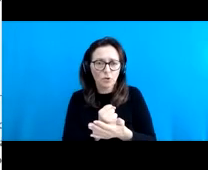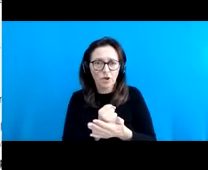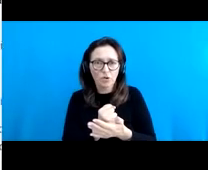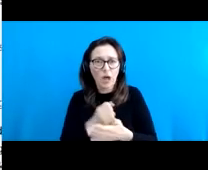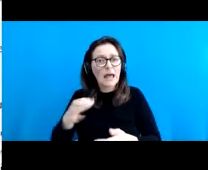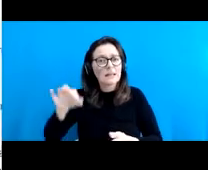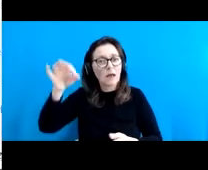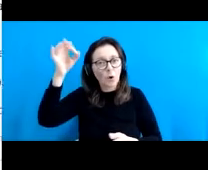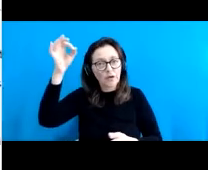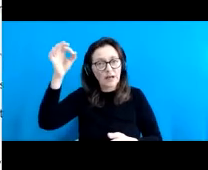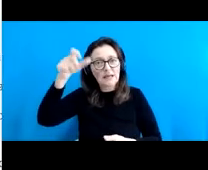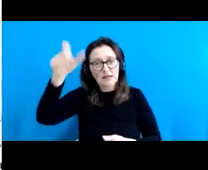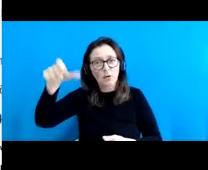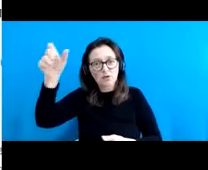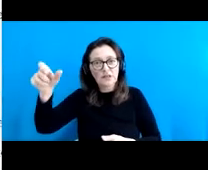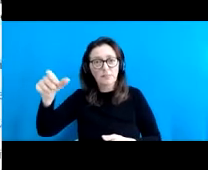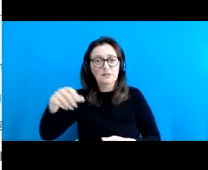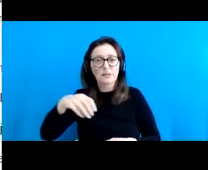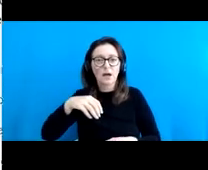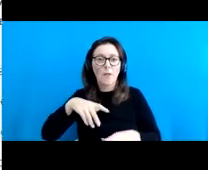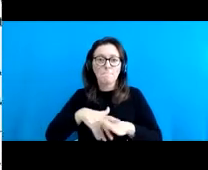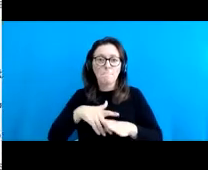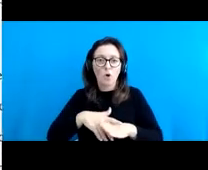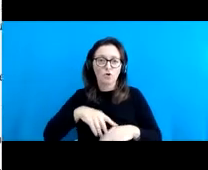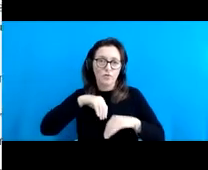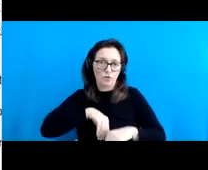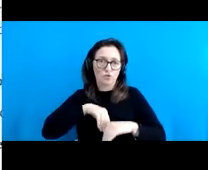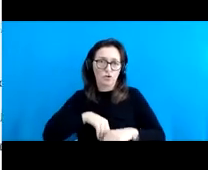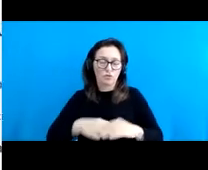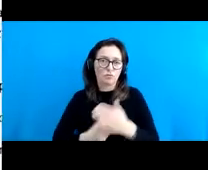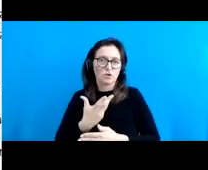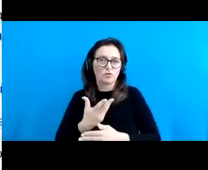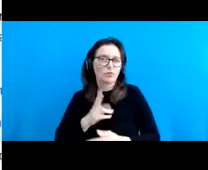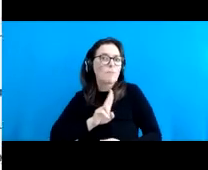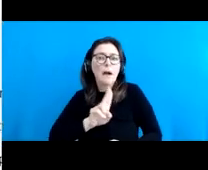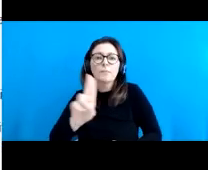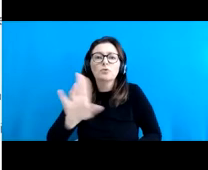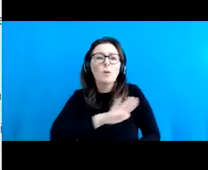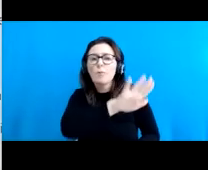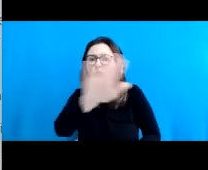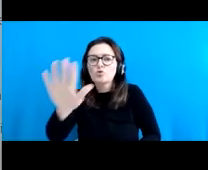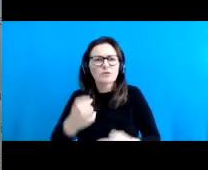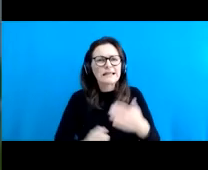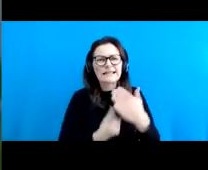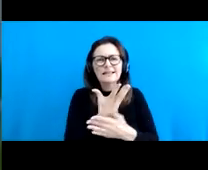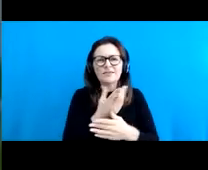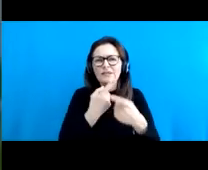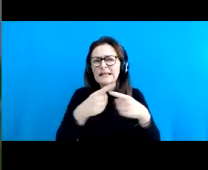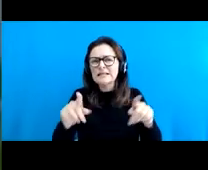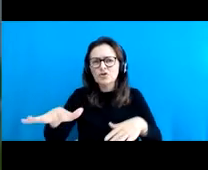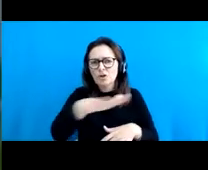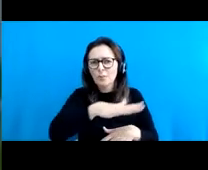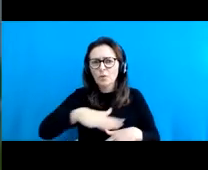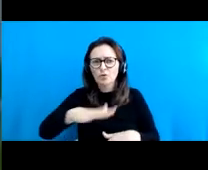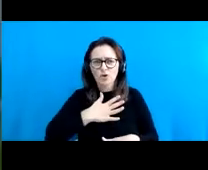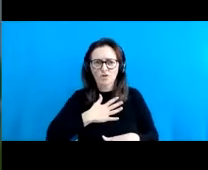razvoju napredujejo vse povsod in se razvijajo v svojih sposobnostih na različnih področjih svojega